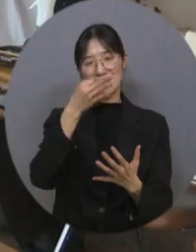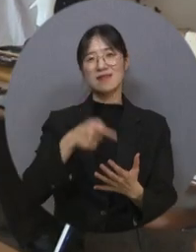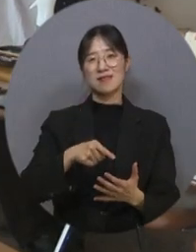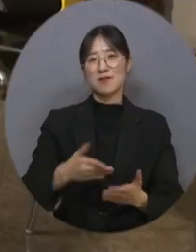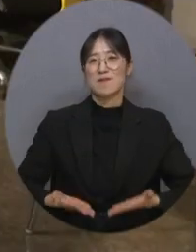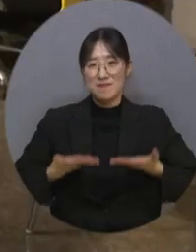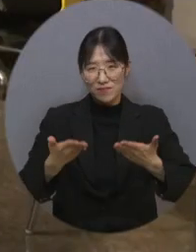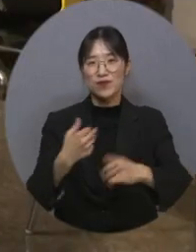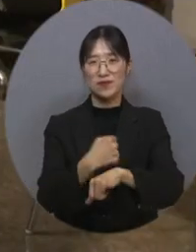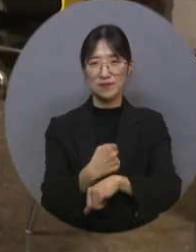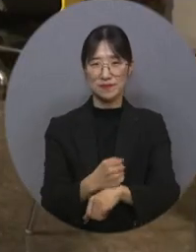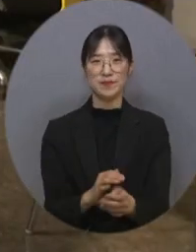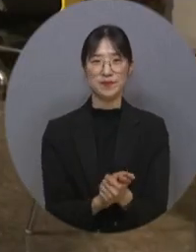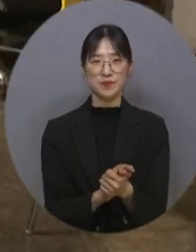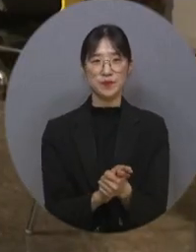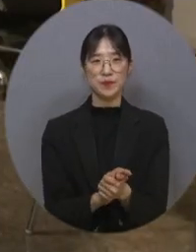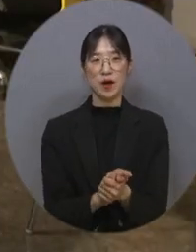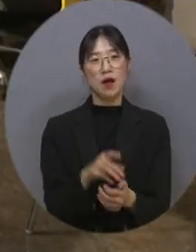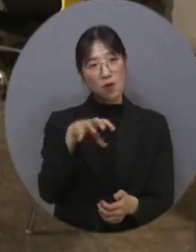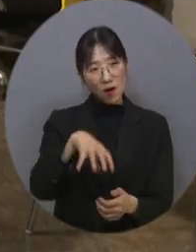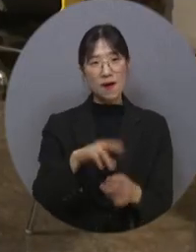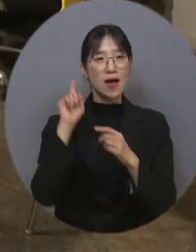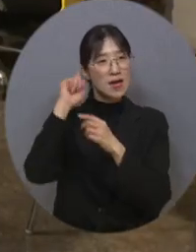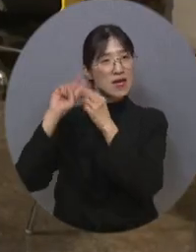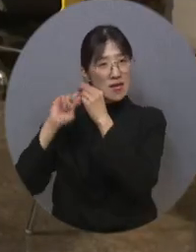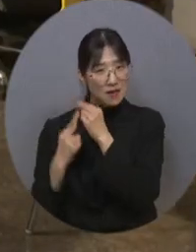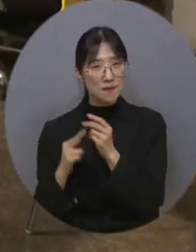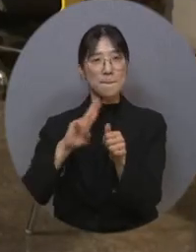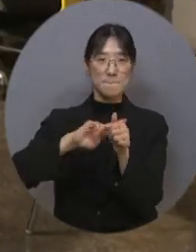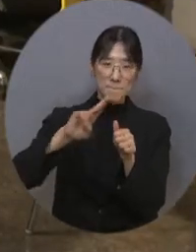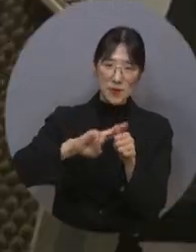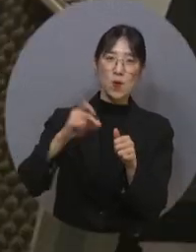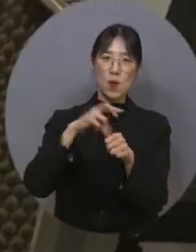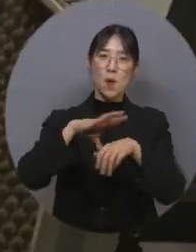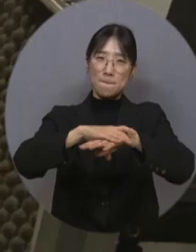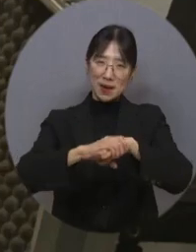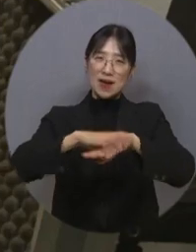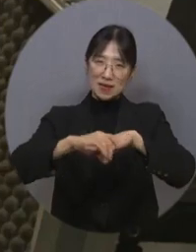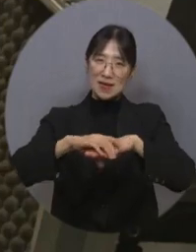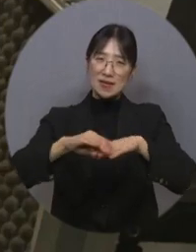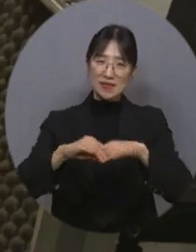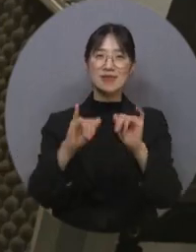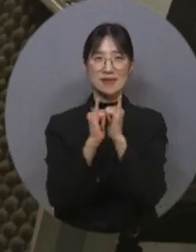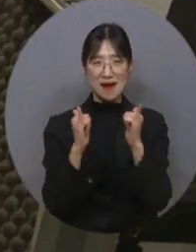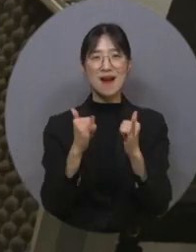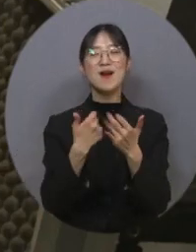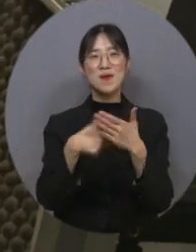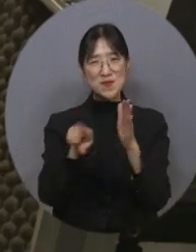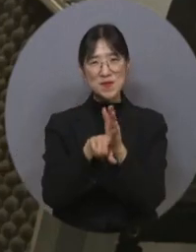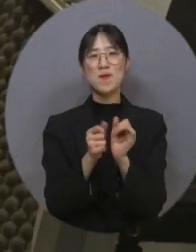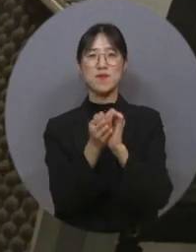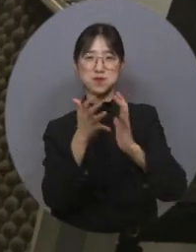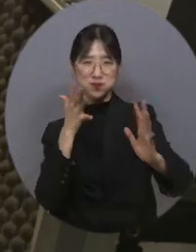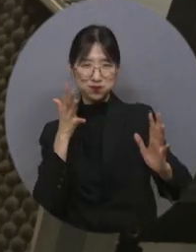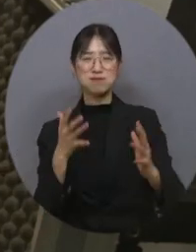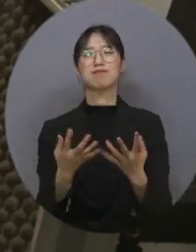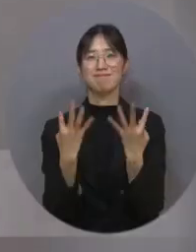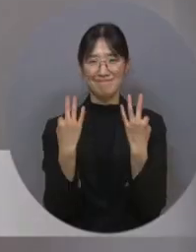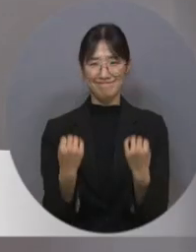펼쳤습니다. 봉사장은 이발과 미용, 마사지를 받기 위해 기다리는 사람들로 인산인해를